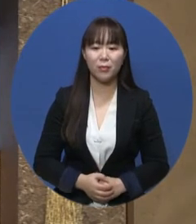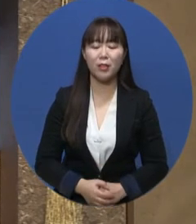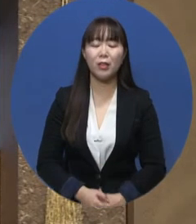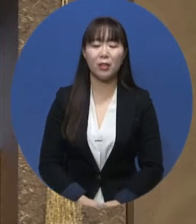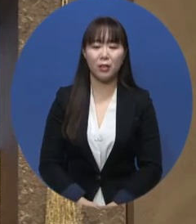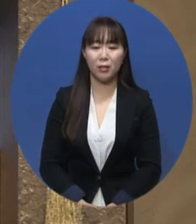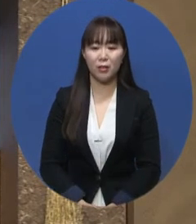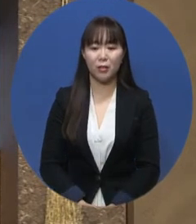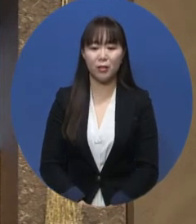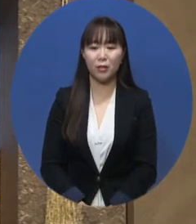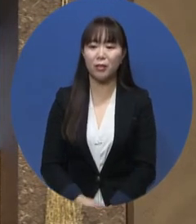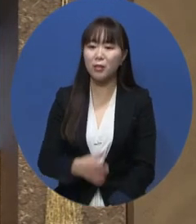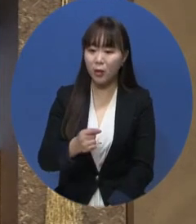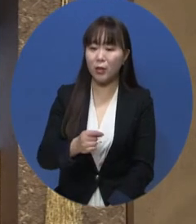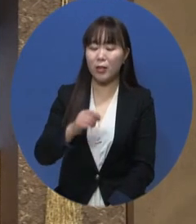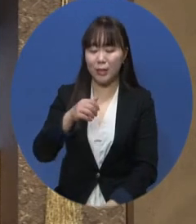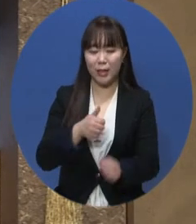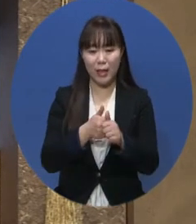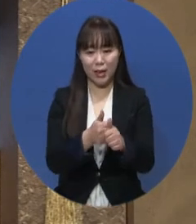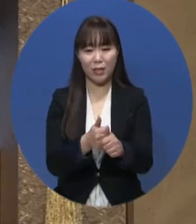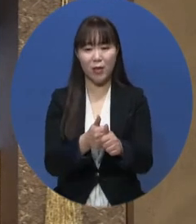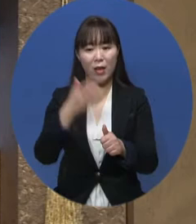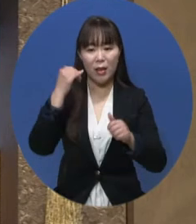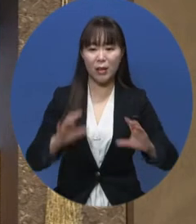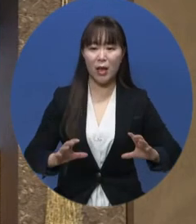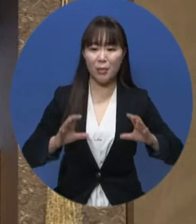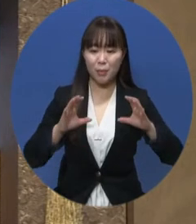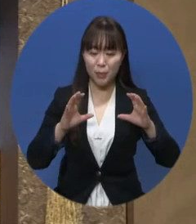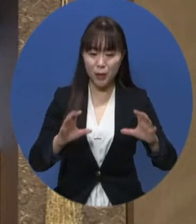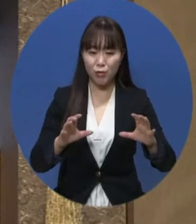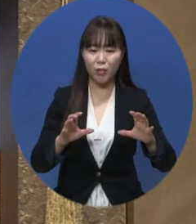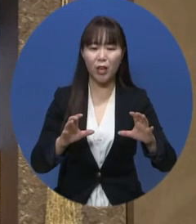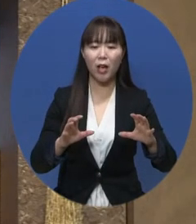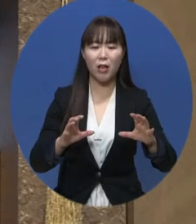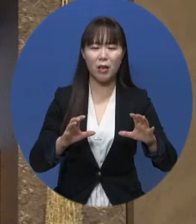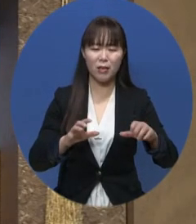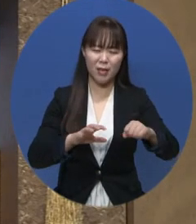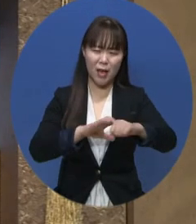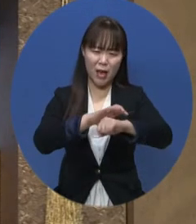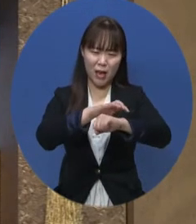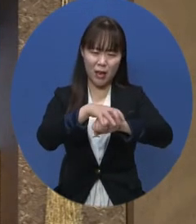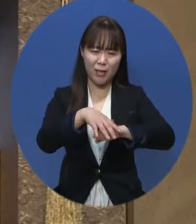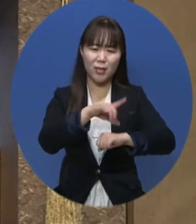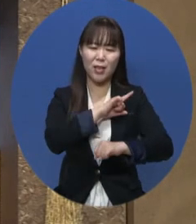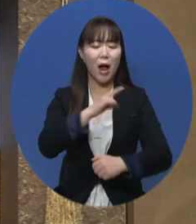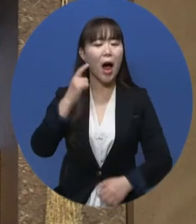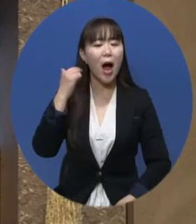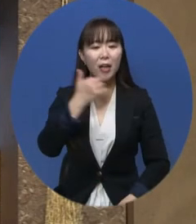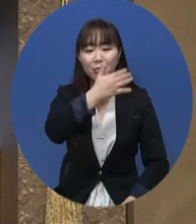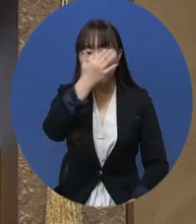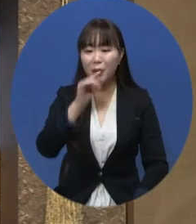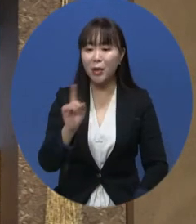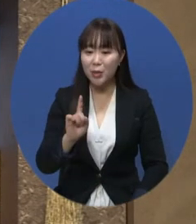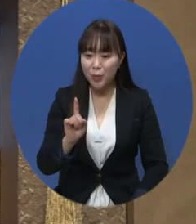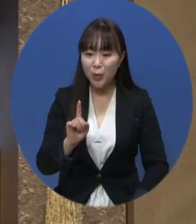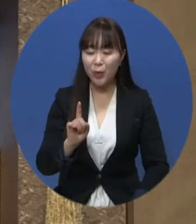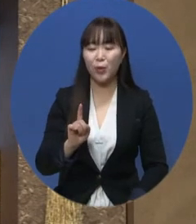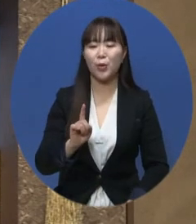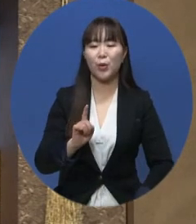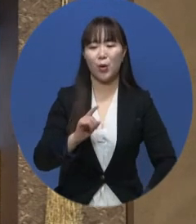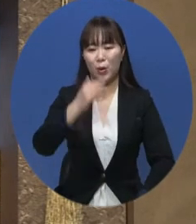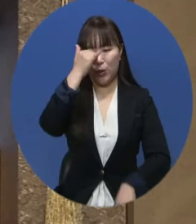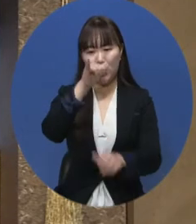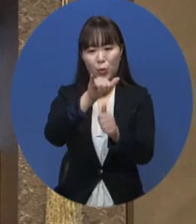그런 부분에 맞춰서 우리 대한민국이 그래도 전 세계에서 또 가장 아름답다고 하는 것이